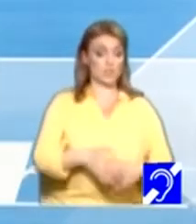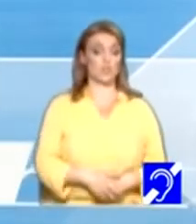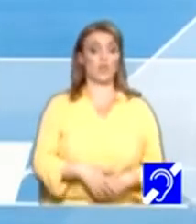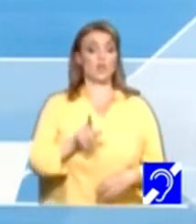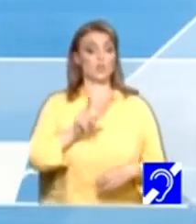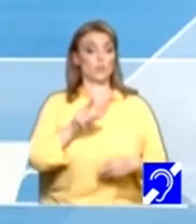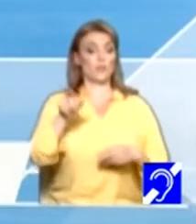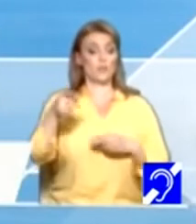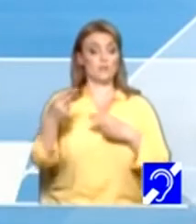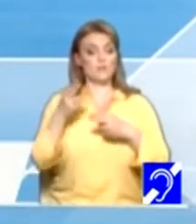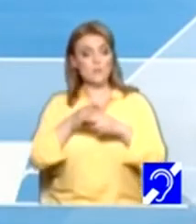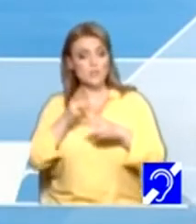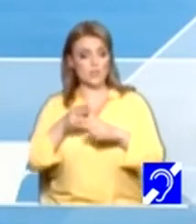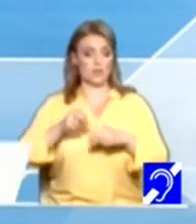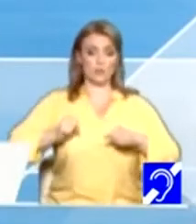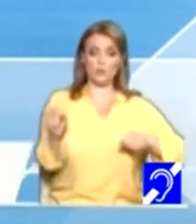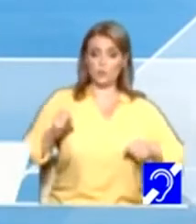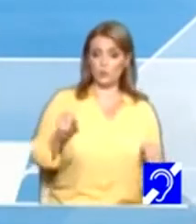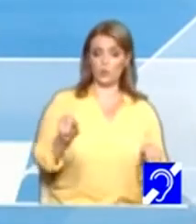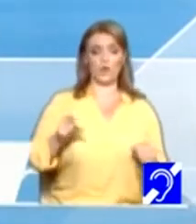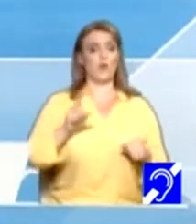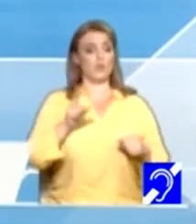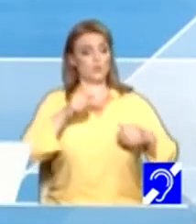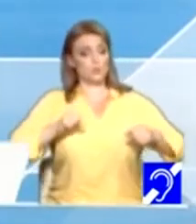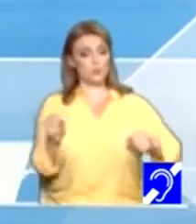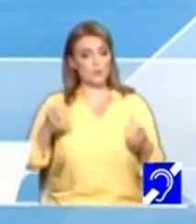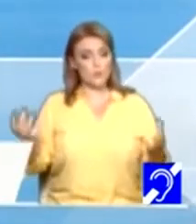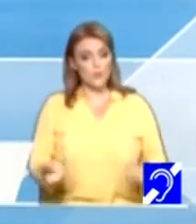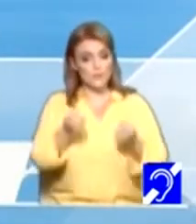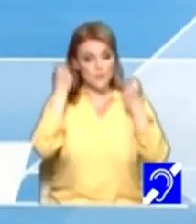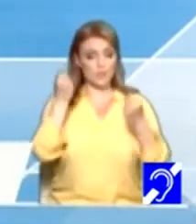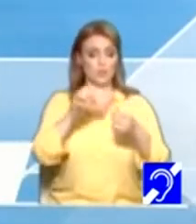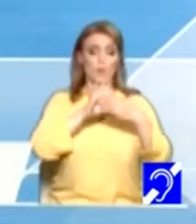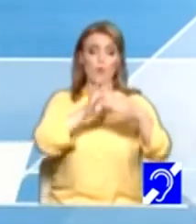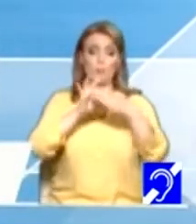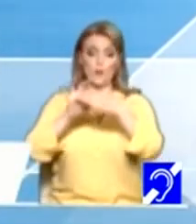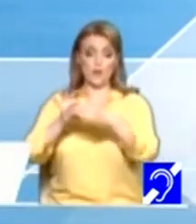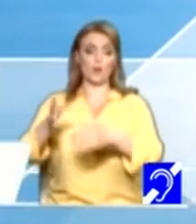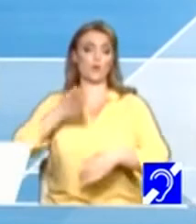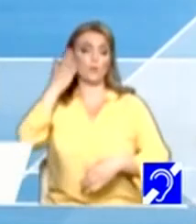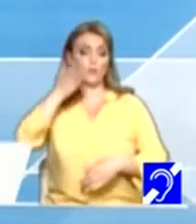gândite în special cu Uniunea Europeană, cu România și cu alte țări